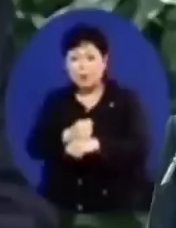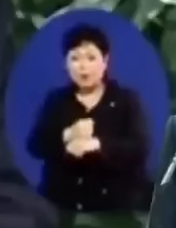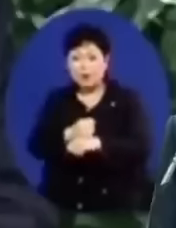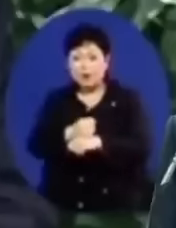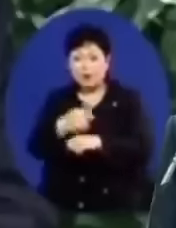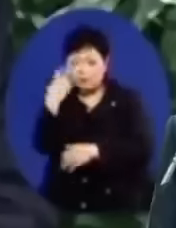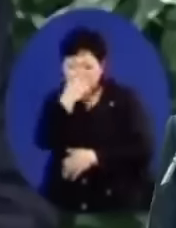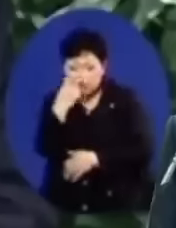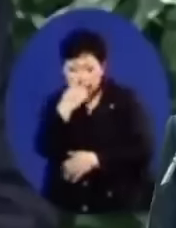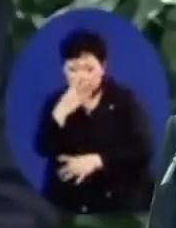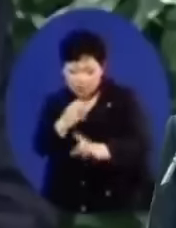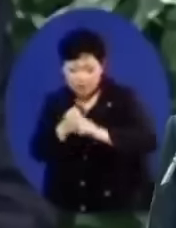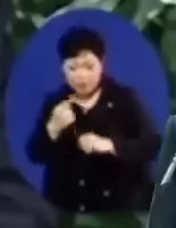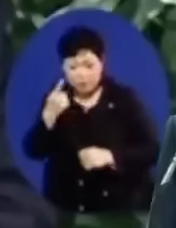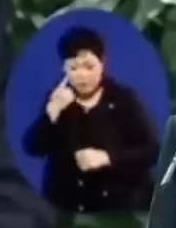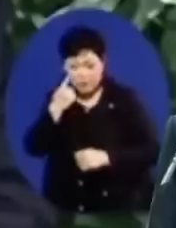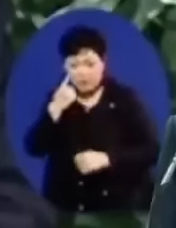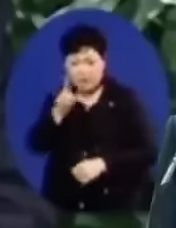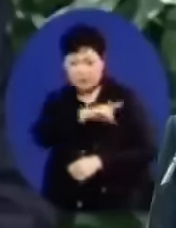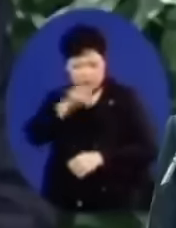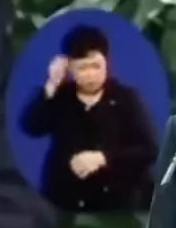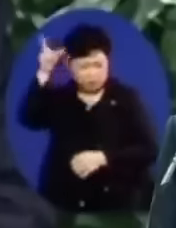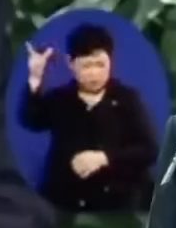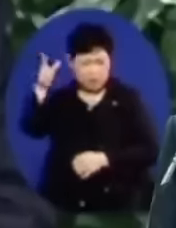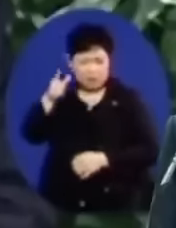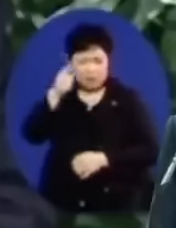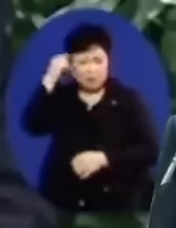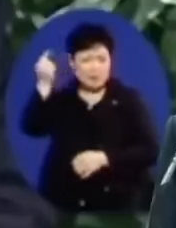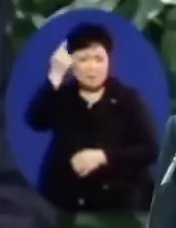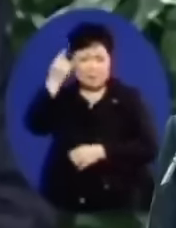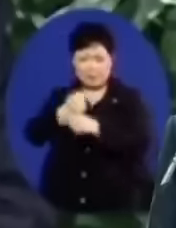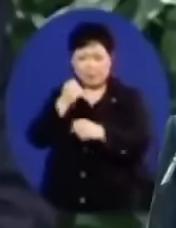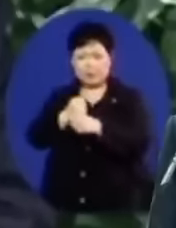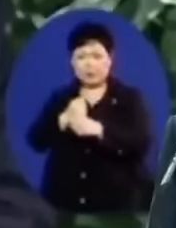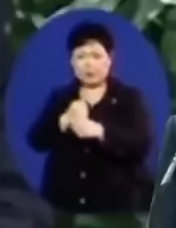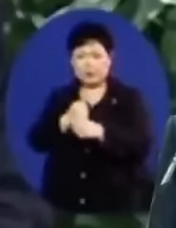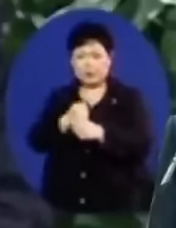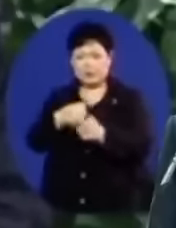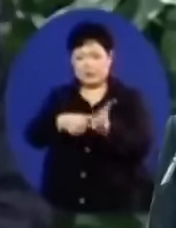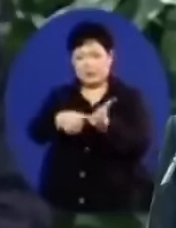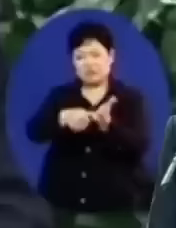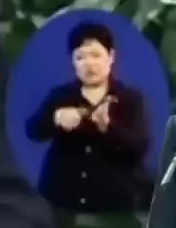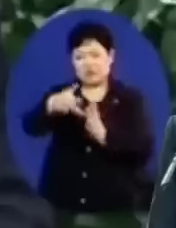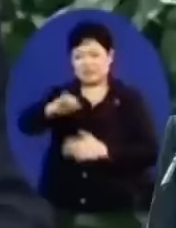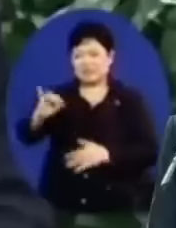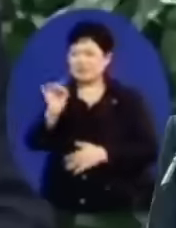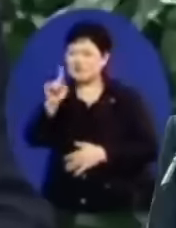여론조사를 했는데 가장 위대한 발명품이 뭐로 나온지 압니까? 지우개.